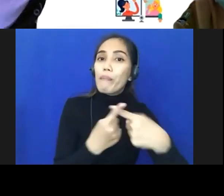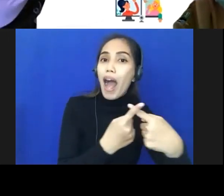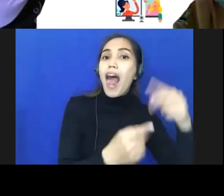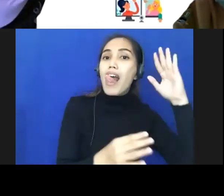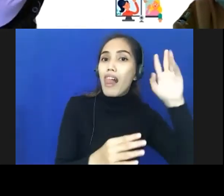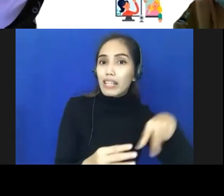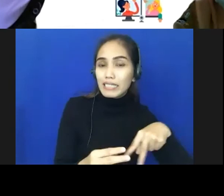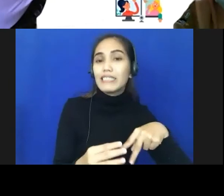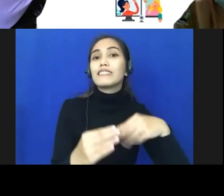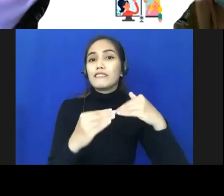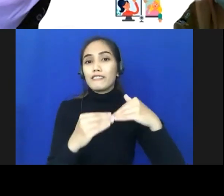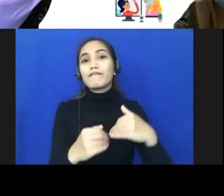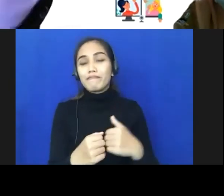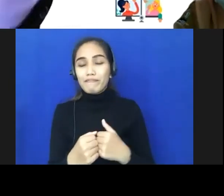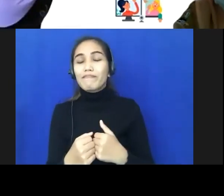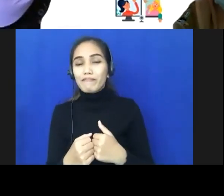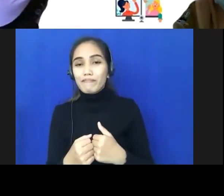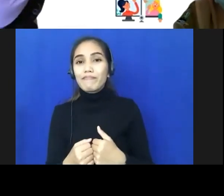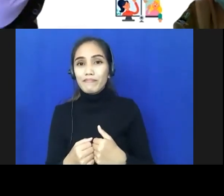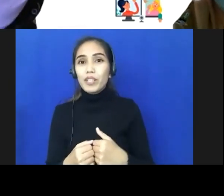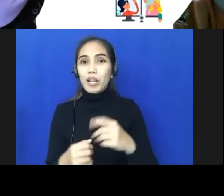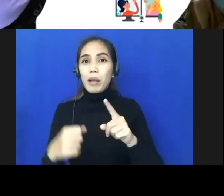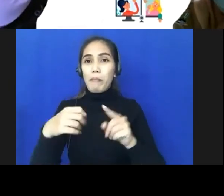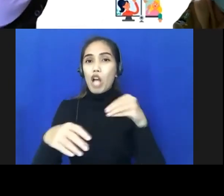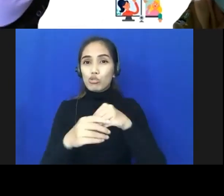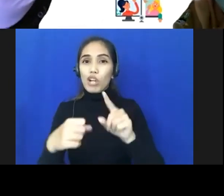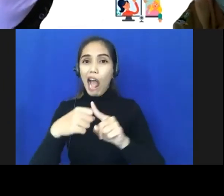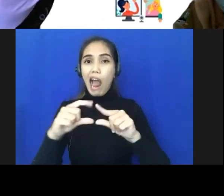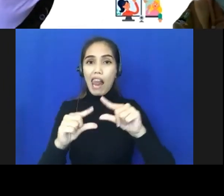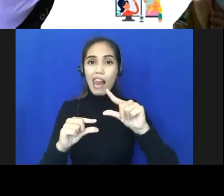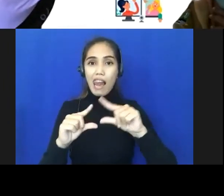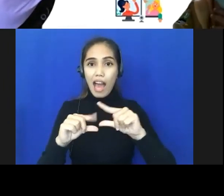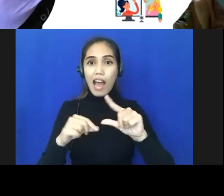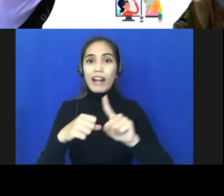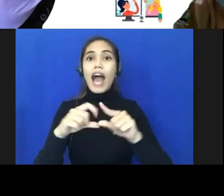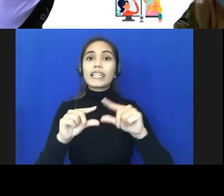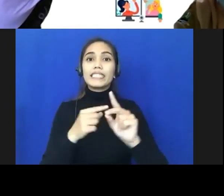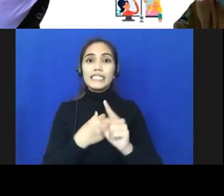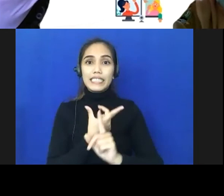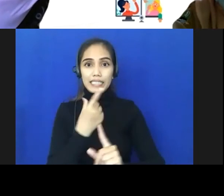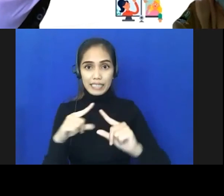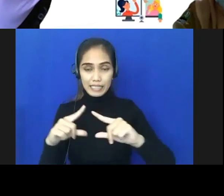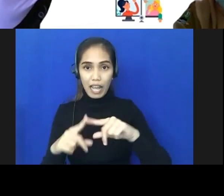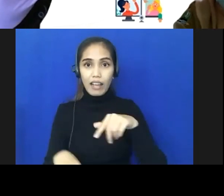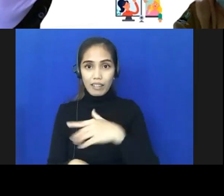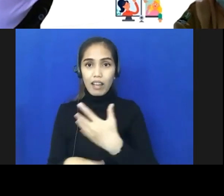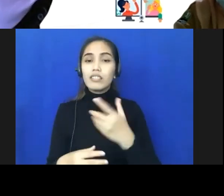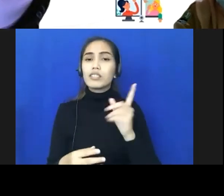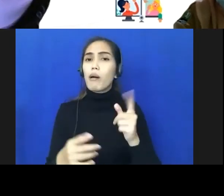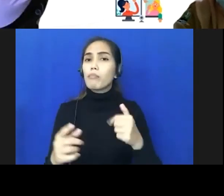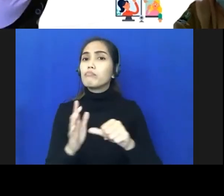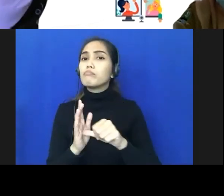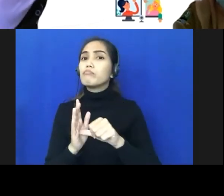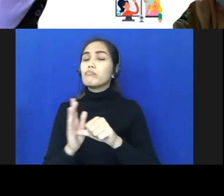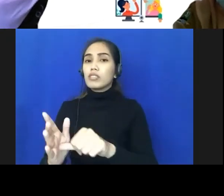sudah mendapatkan Kalakarya karena tujuan dari pelayanan MTBS ini adalah MTBS